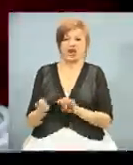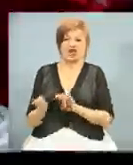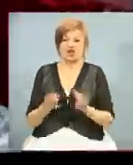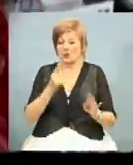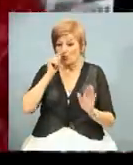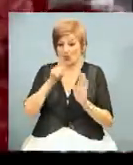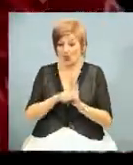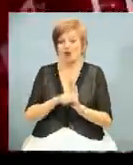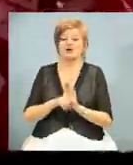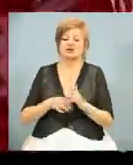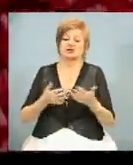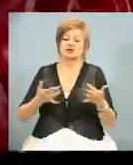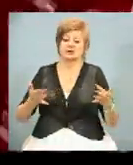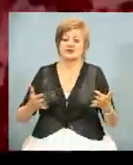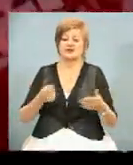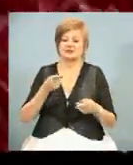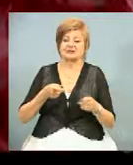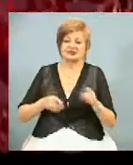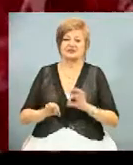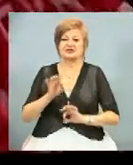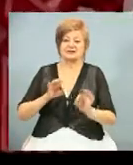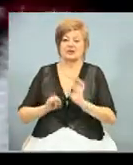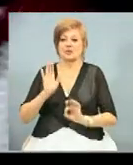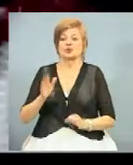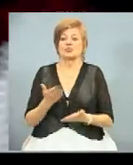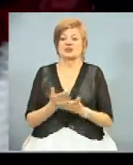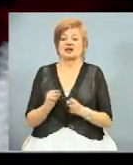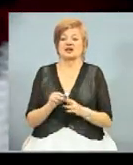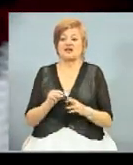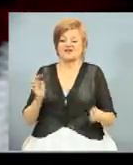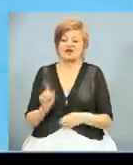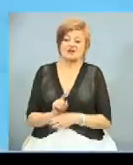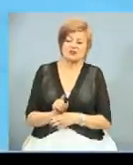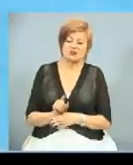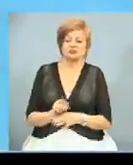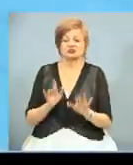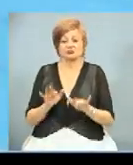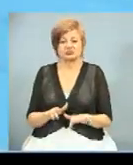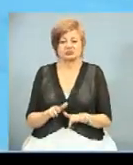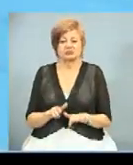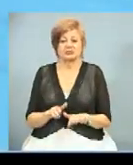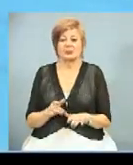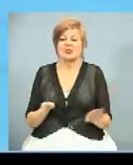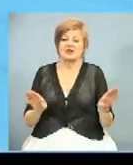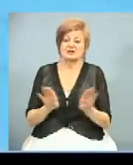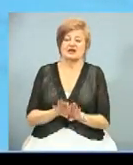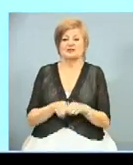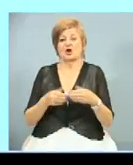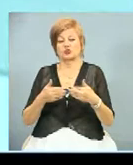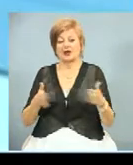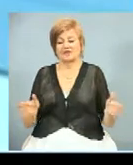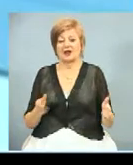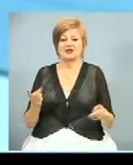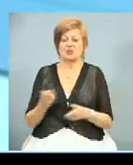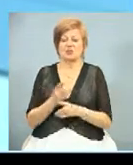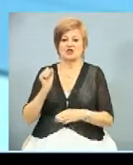до вашого комп'ютера, усіляко будуть вас дратувати. Наприклад, вимикати мишу чи клавіатуру, відкриватимуть чи закриватимуть програму без